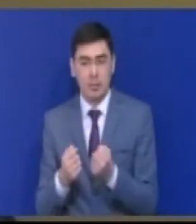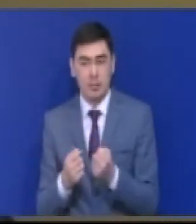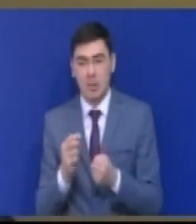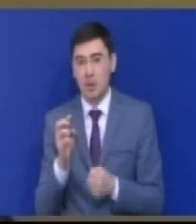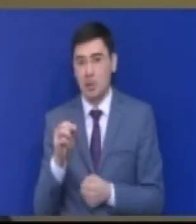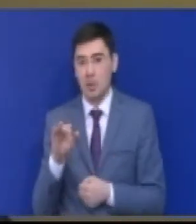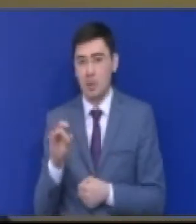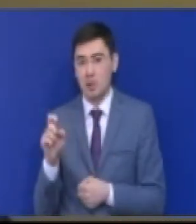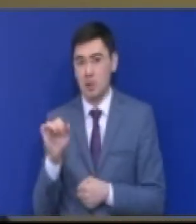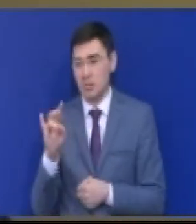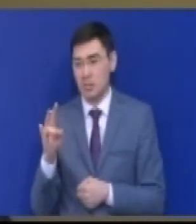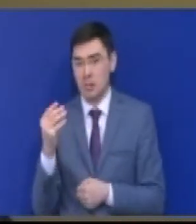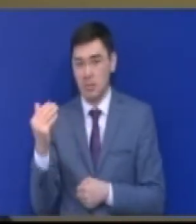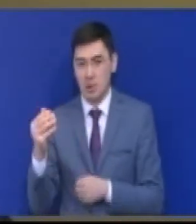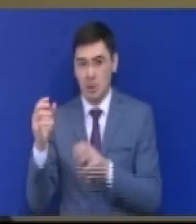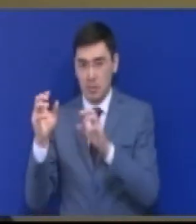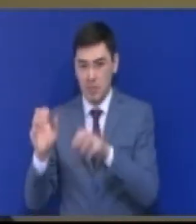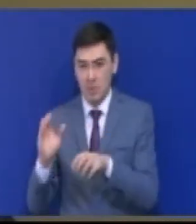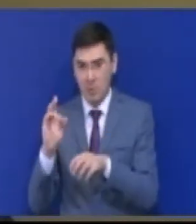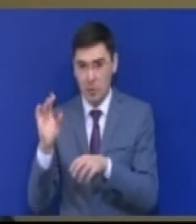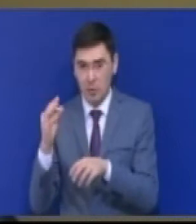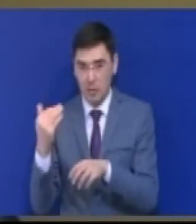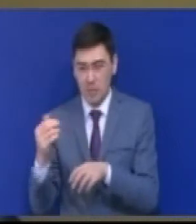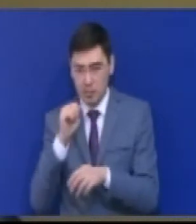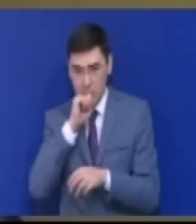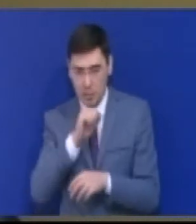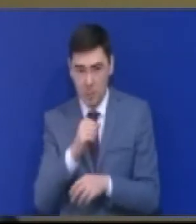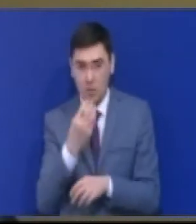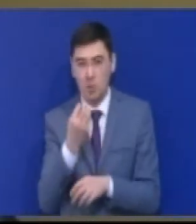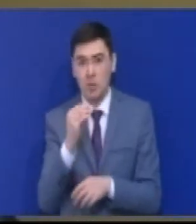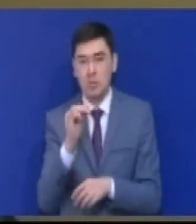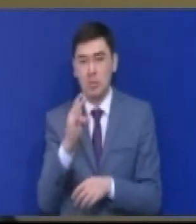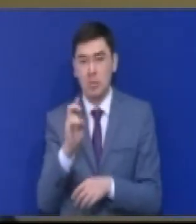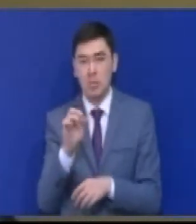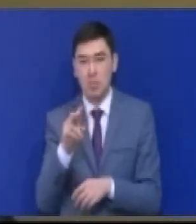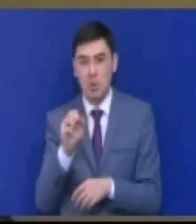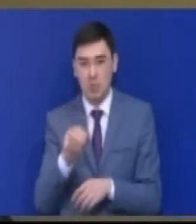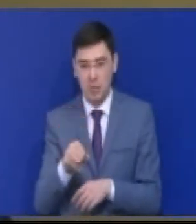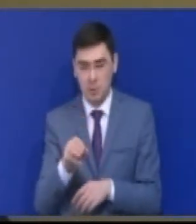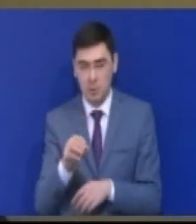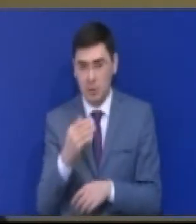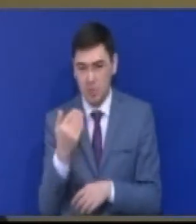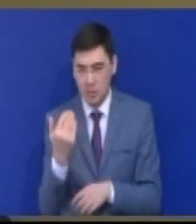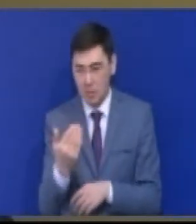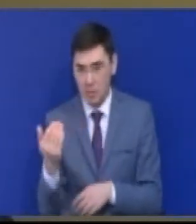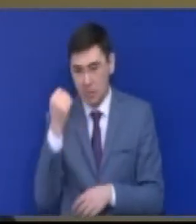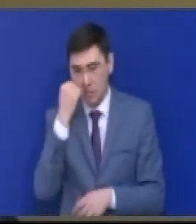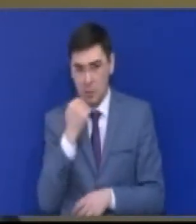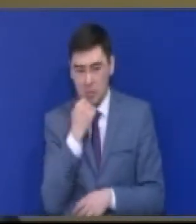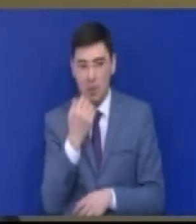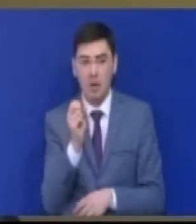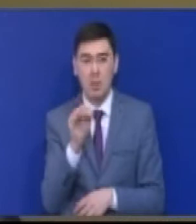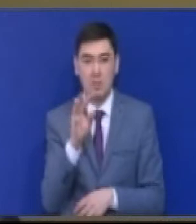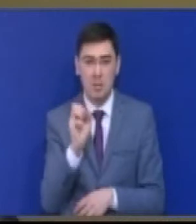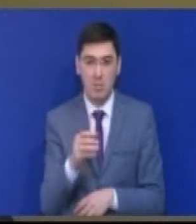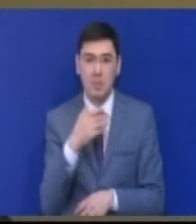Батырхану, представитель шинкёкушинкай карате Восточный Казахстан, и Жанболат Токсанбаев. И спасибо акимат города